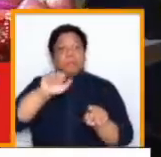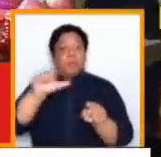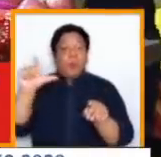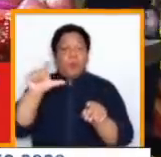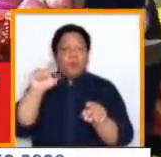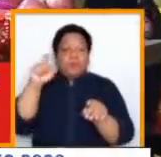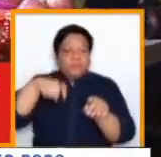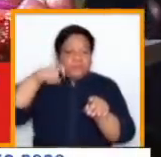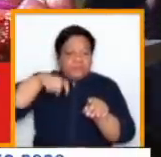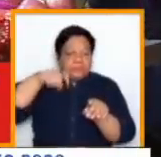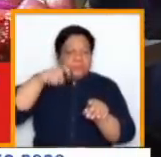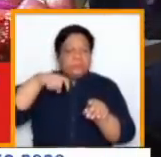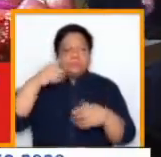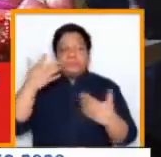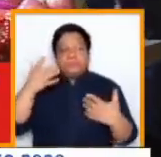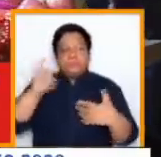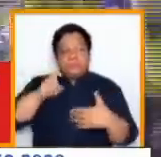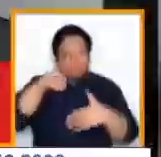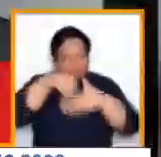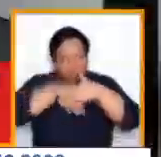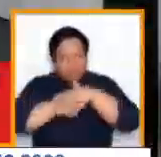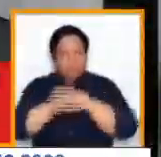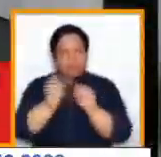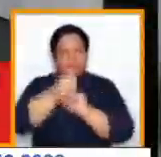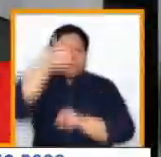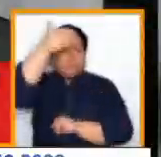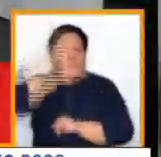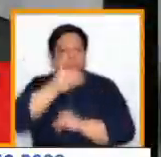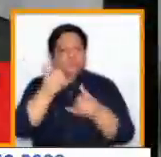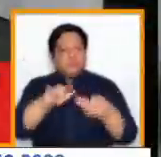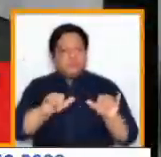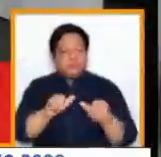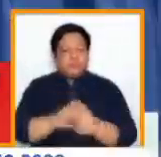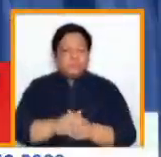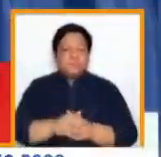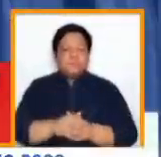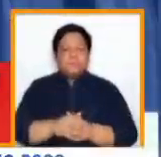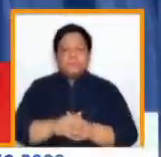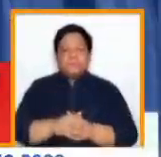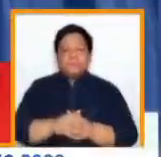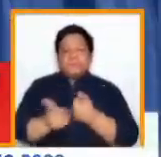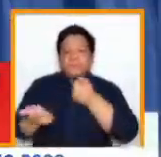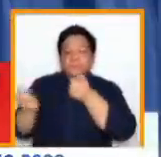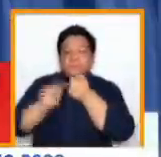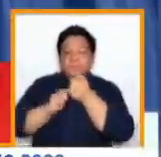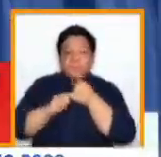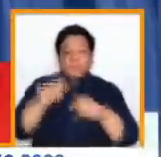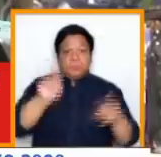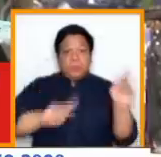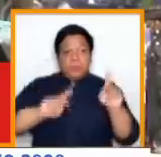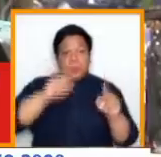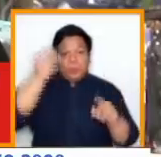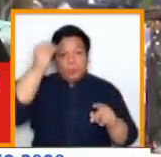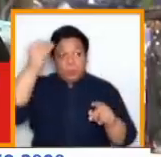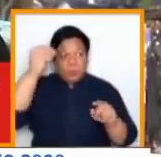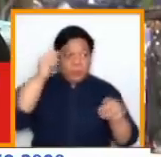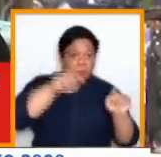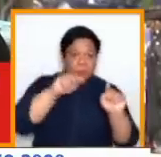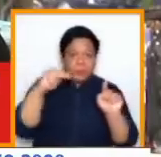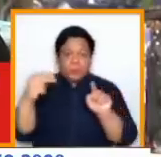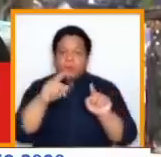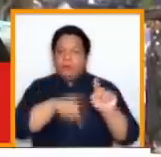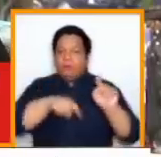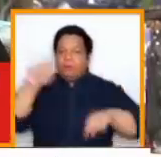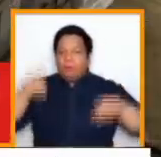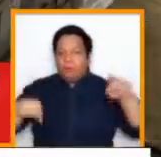kailangan nila pumasok na naka-face shield pa rin. Iba-iba ang pananaw ng publiko sa anunsyo ng Pangulo. Ang gwardyang si